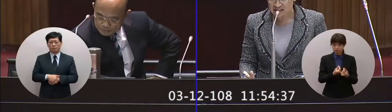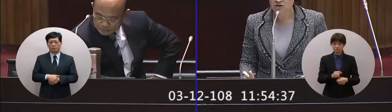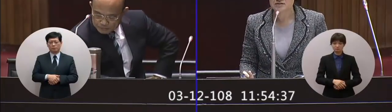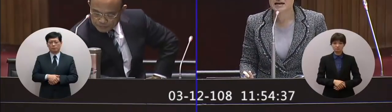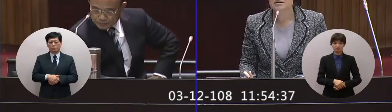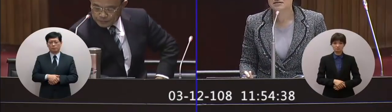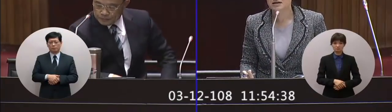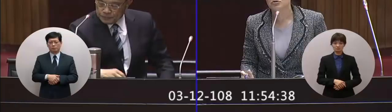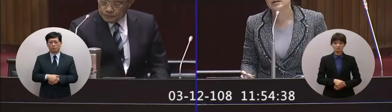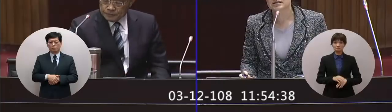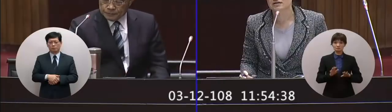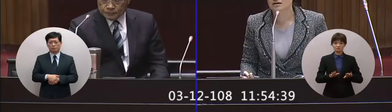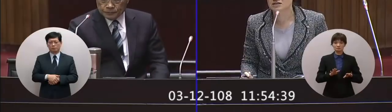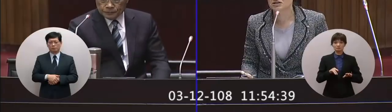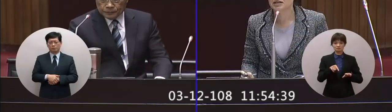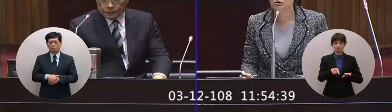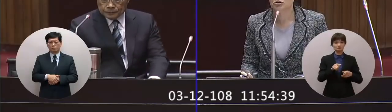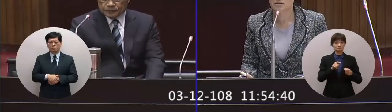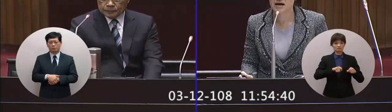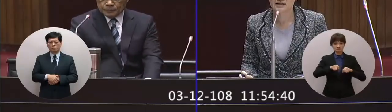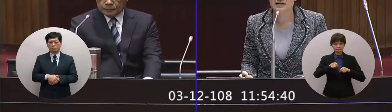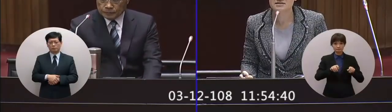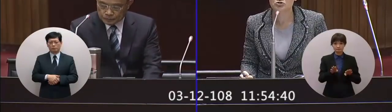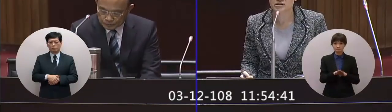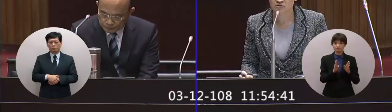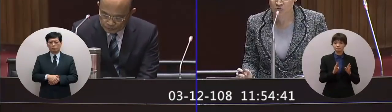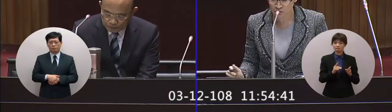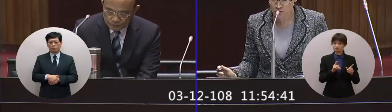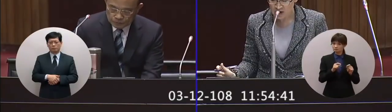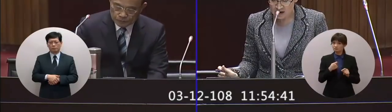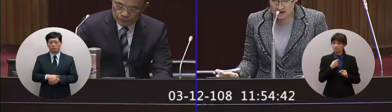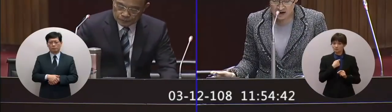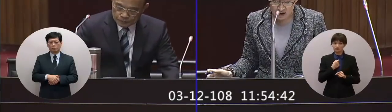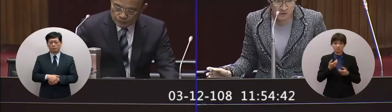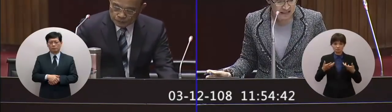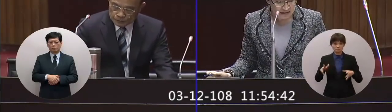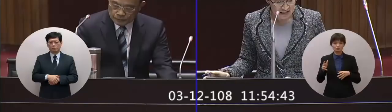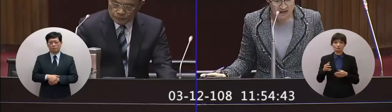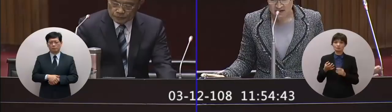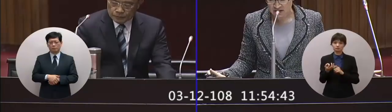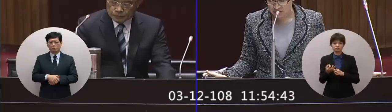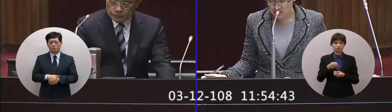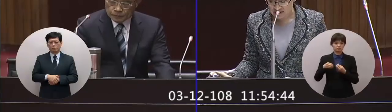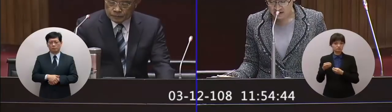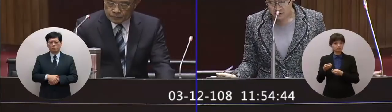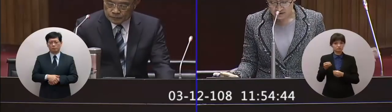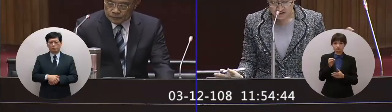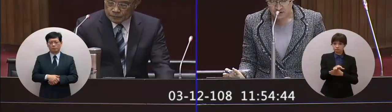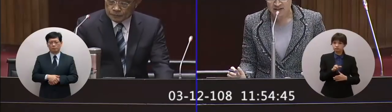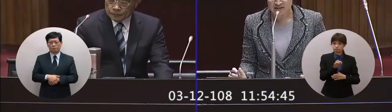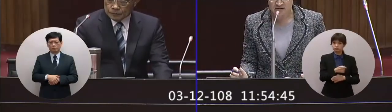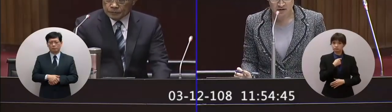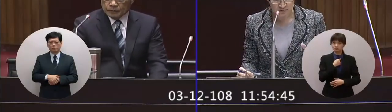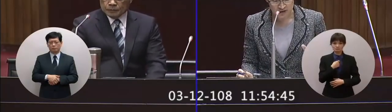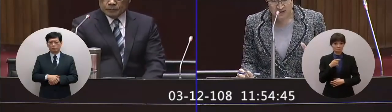我们在启动这样子的一个愿景哦，其实也需要庞大资源的投入。那我想第一个，请问院长对